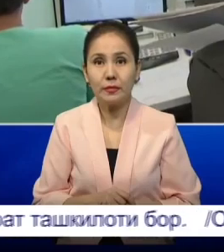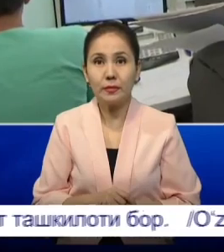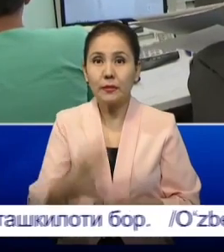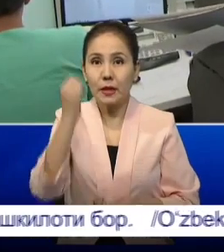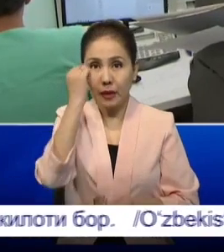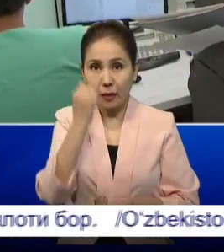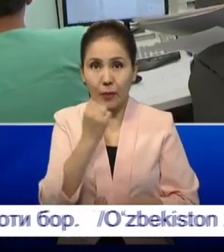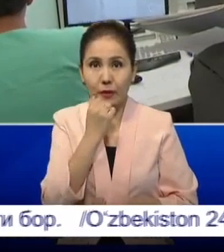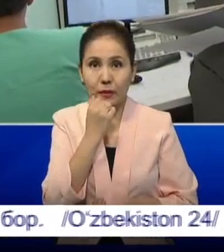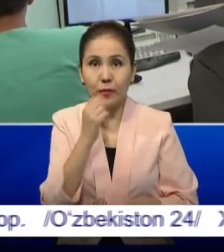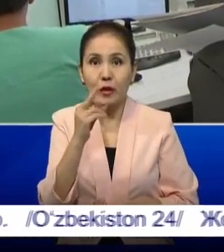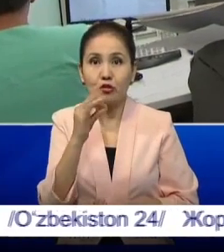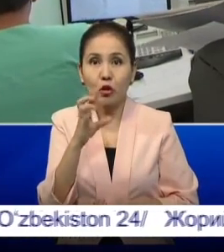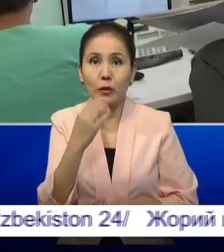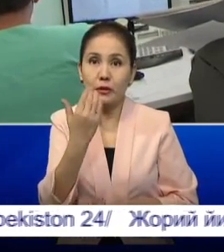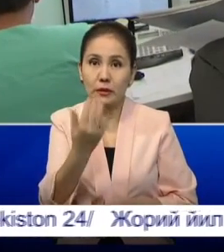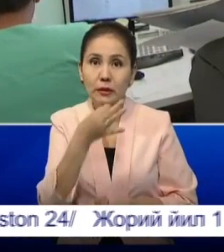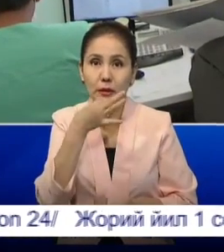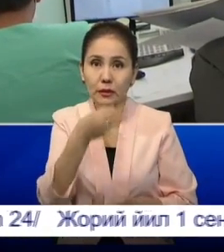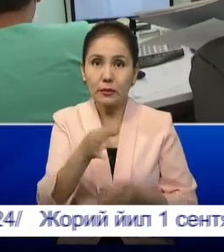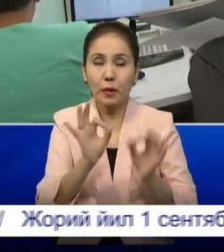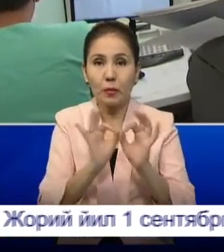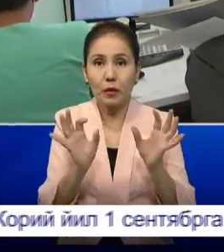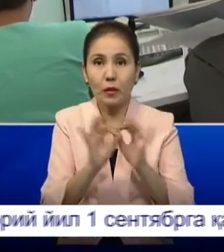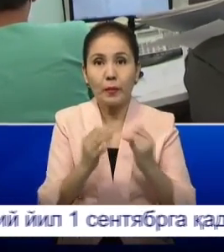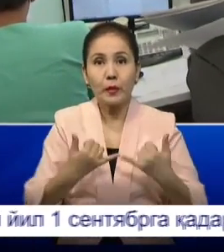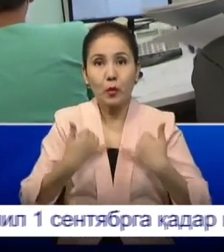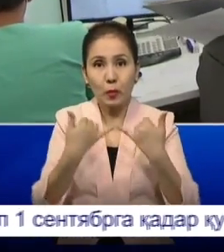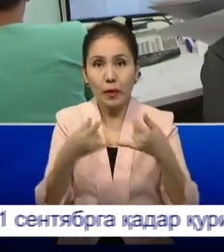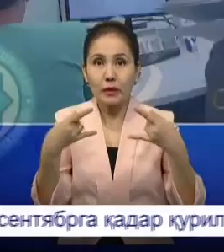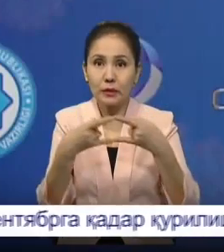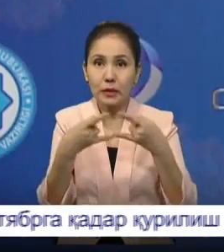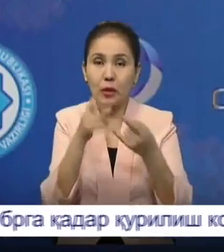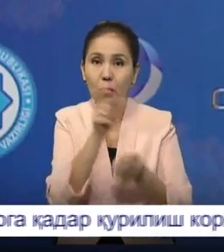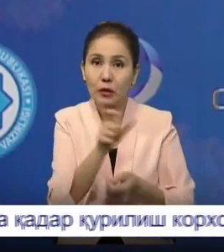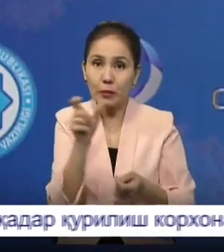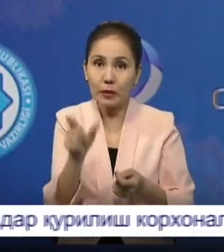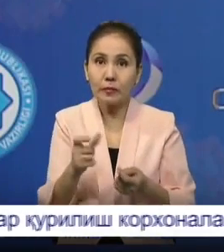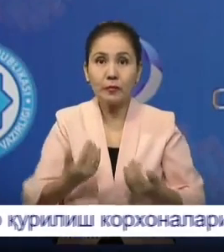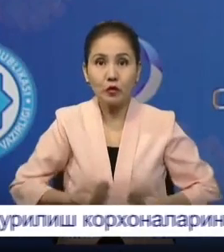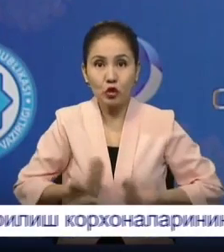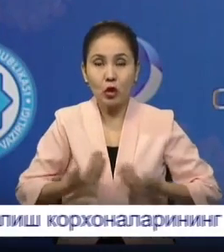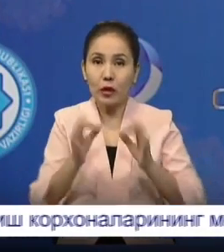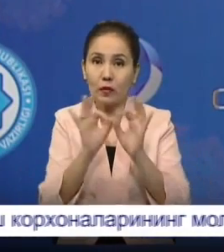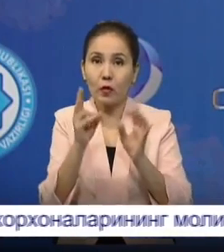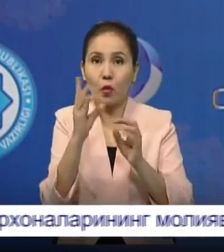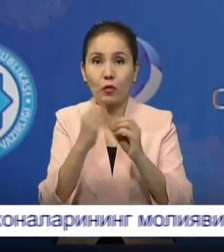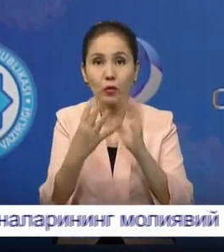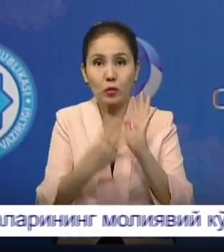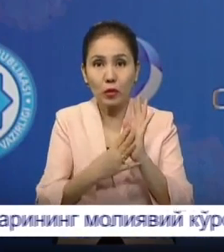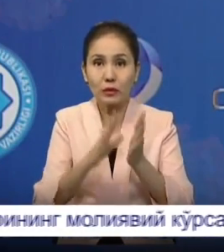Rahmat deymiz. Jobir, sizga yetkazilgan so'nggi ma'lumotlar uchun. Hurmatli teletomoshabinlar, biz jonli efirda